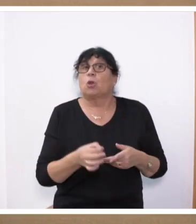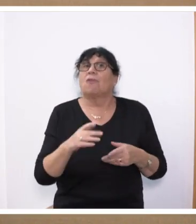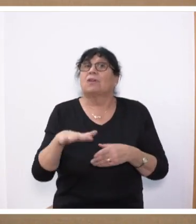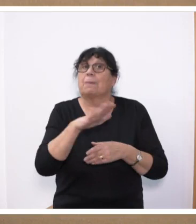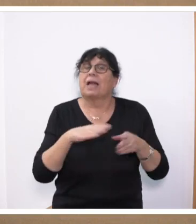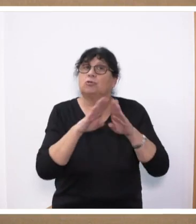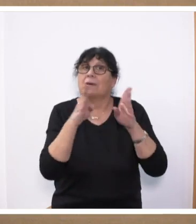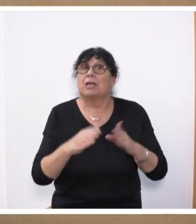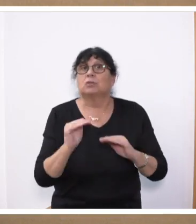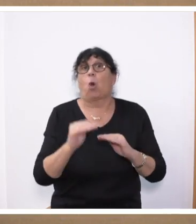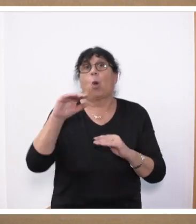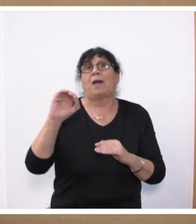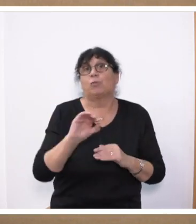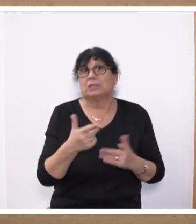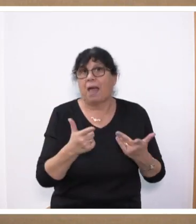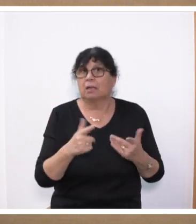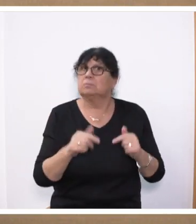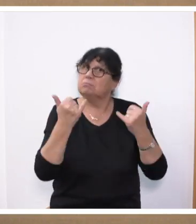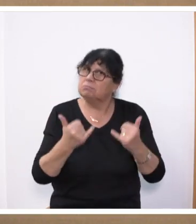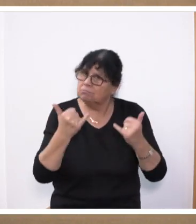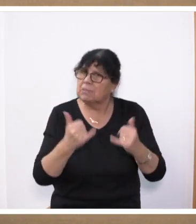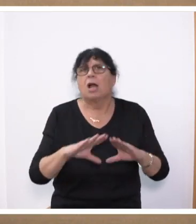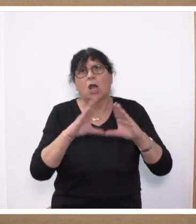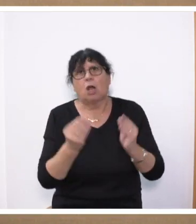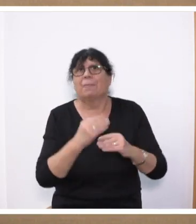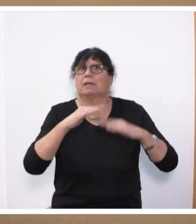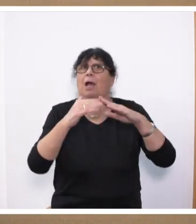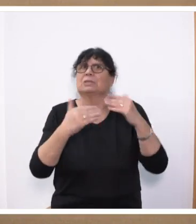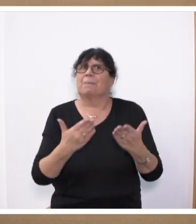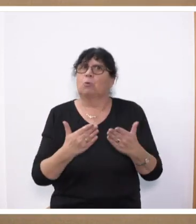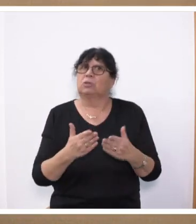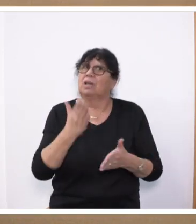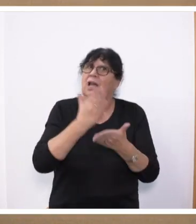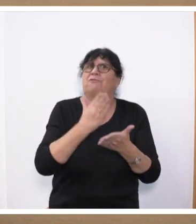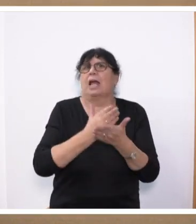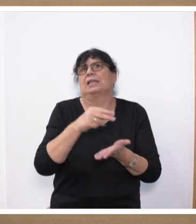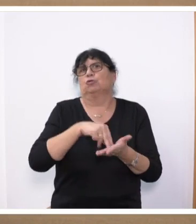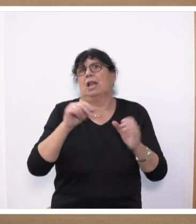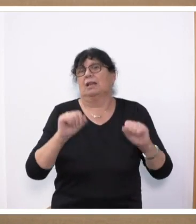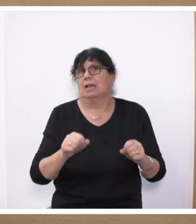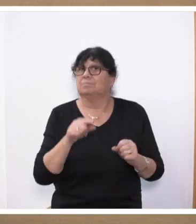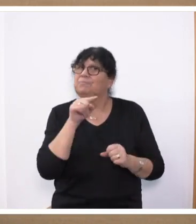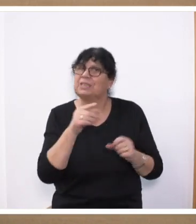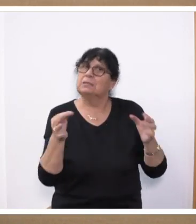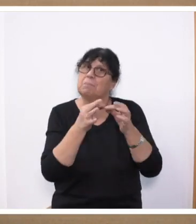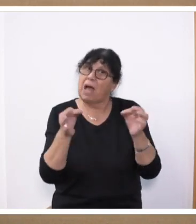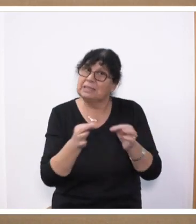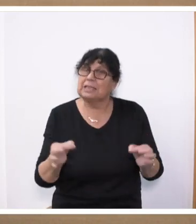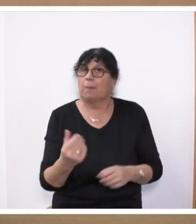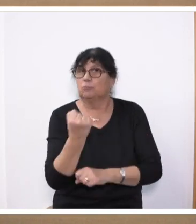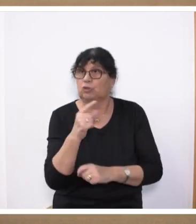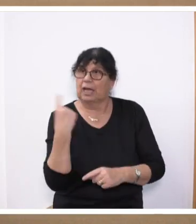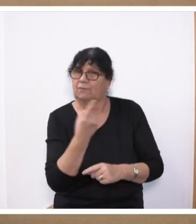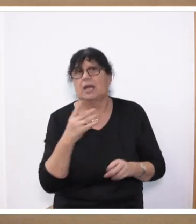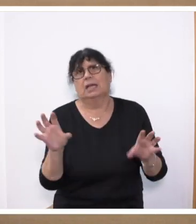in Oberwürzbach, das nun komplett ausgebaut und auch fertiggestellt werden kann. Mit solchen Maßnahmen stärken wir zum einen das